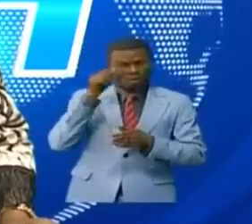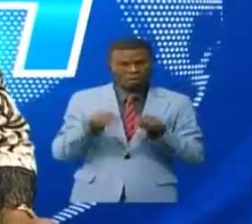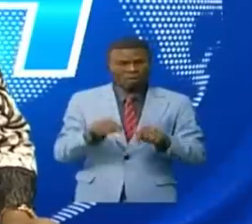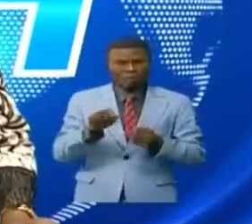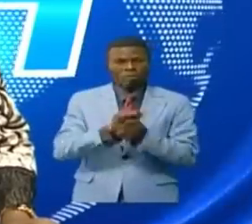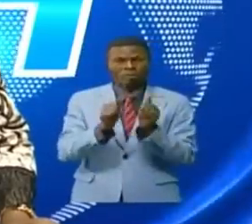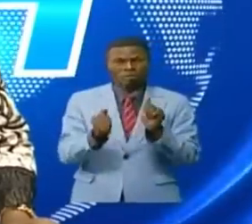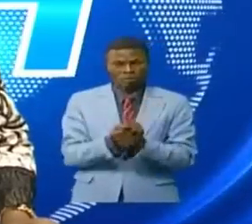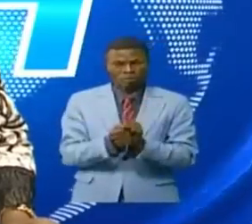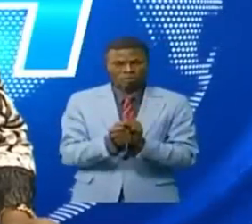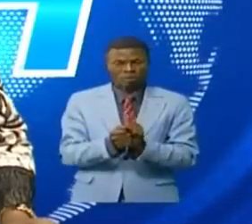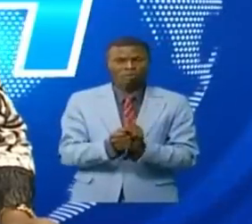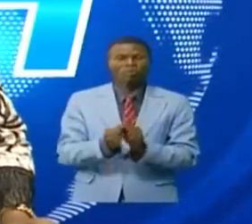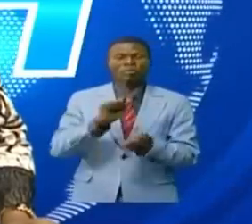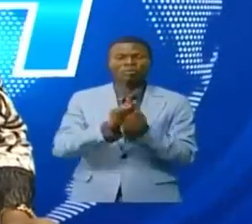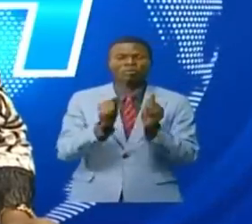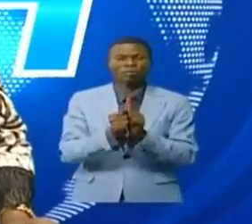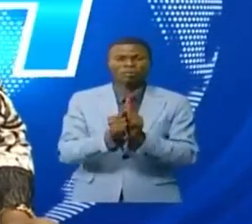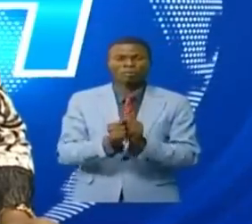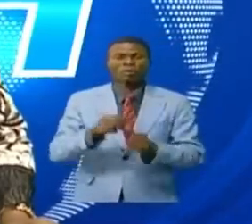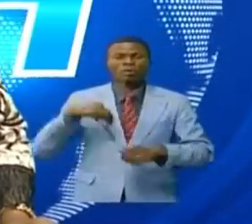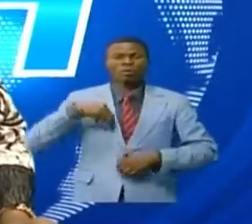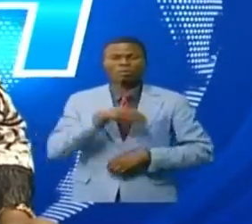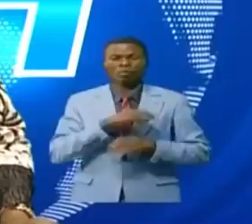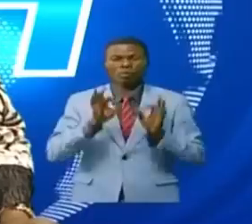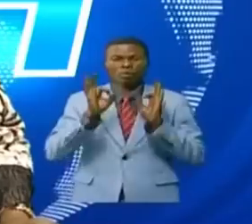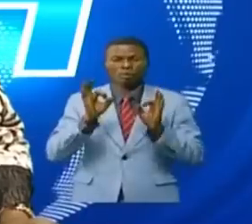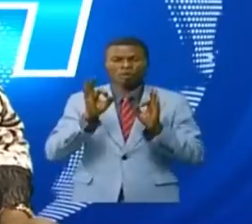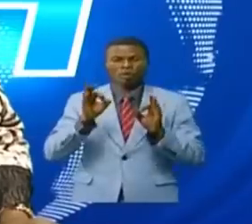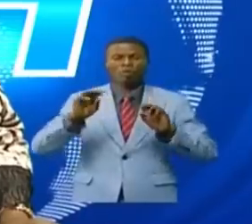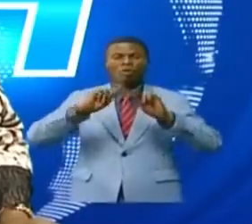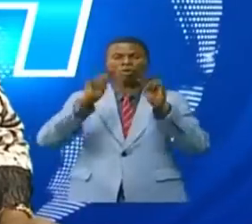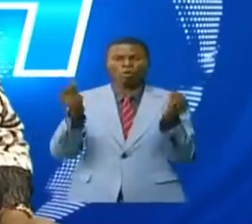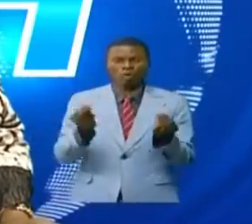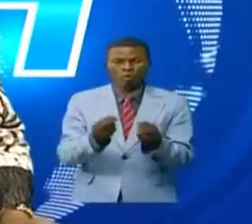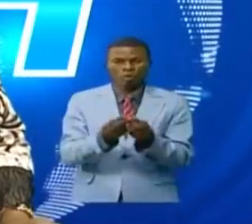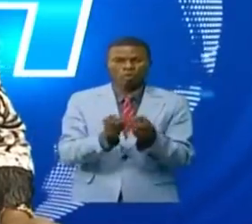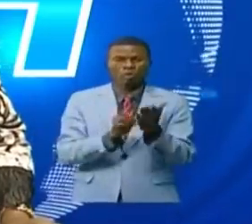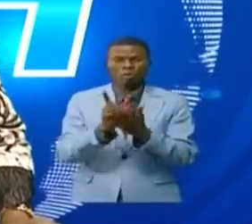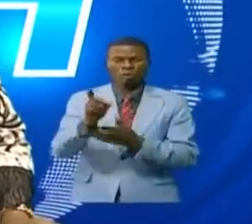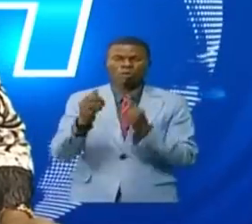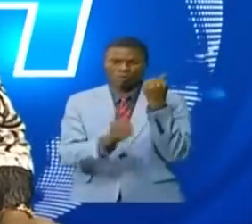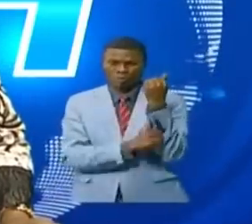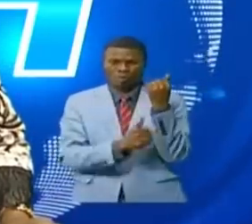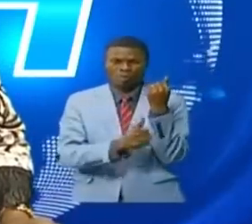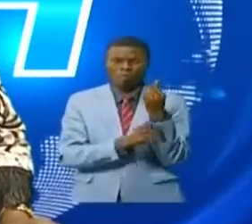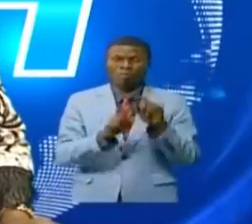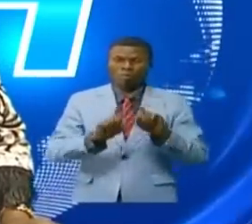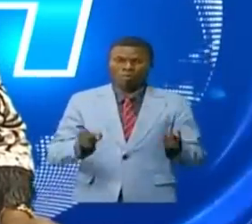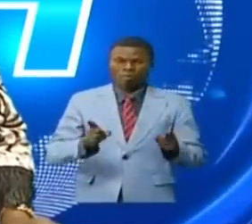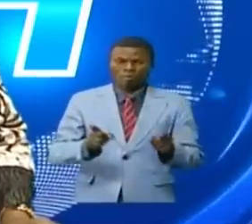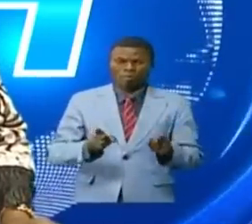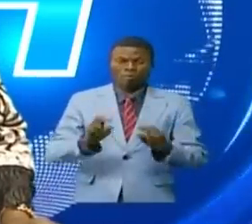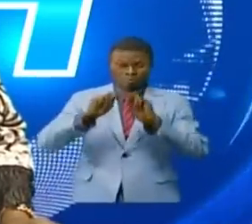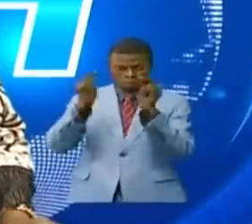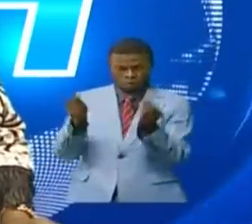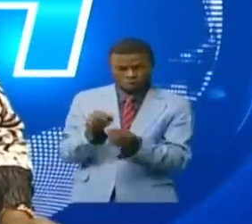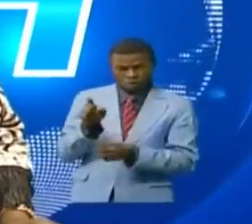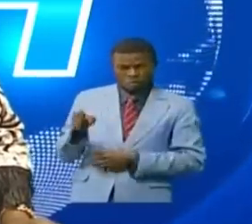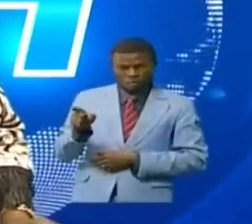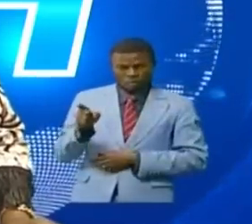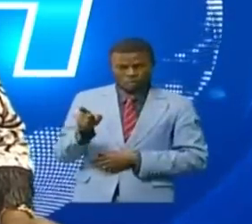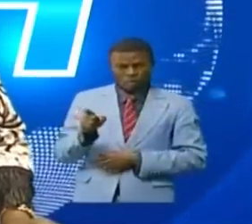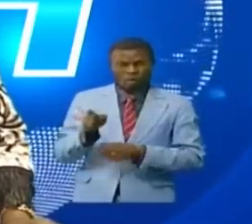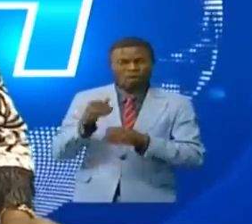de la question de l'entérinement des nouveaux membres de la Commission nationale des droits de l'homme, car l'ancienne équipe a